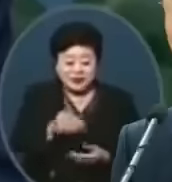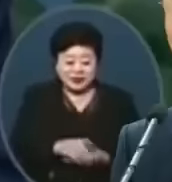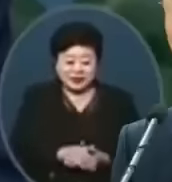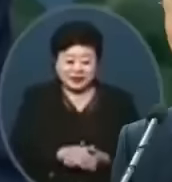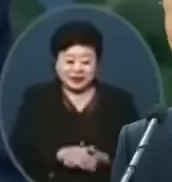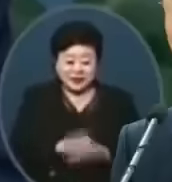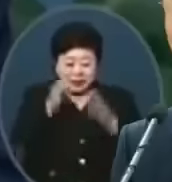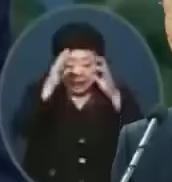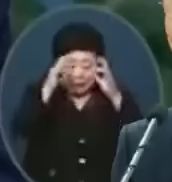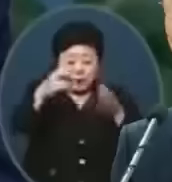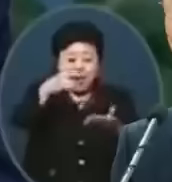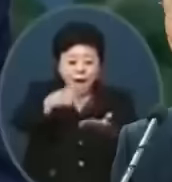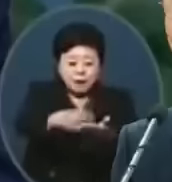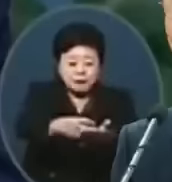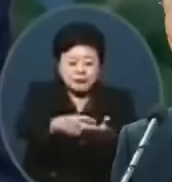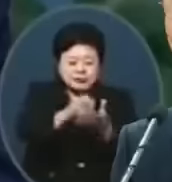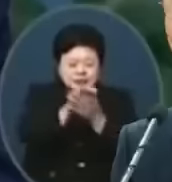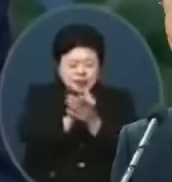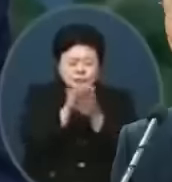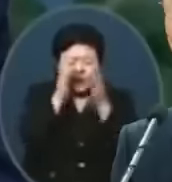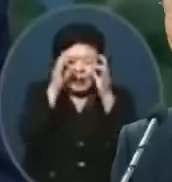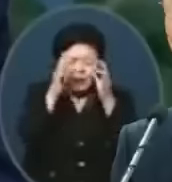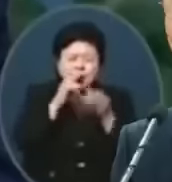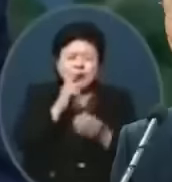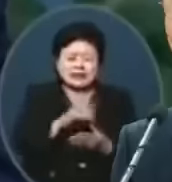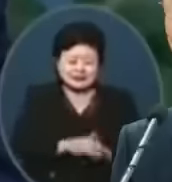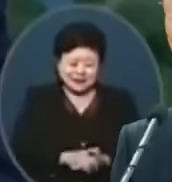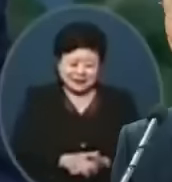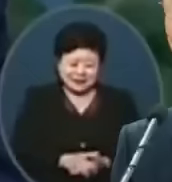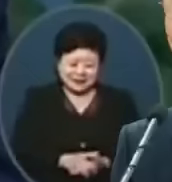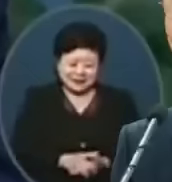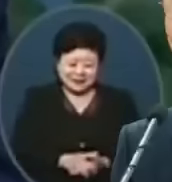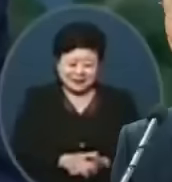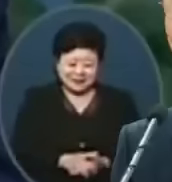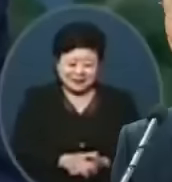법칙으로 목사님이 기도할 때 바라보고 하라 그러는데